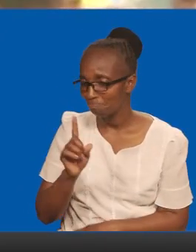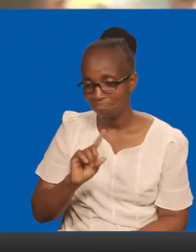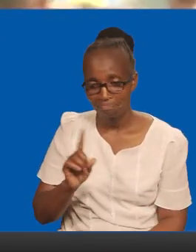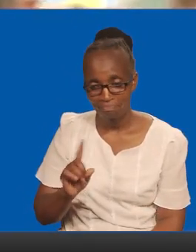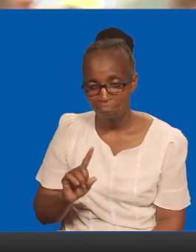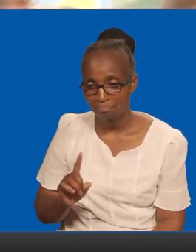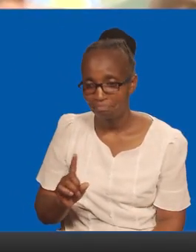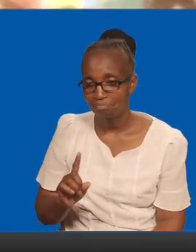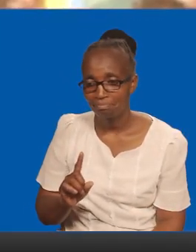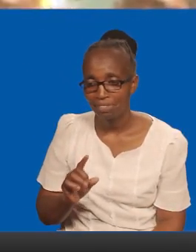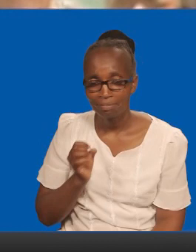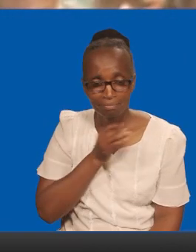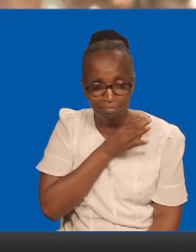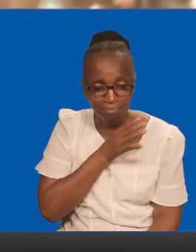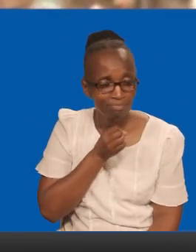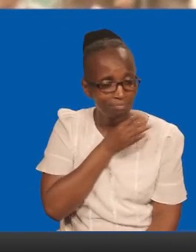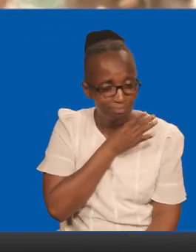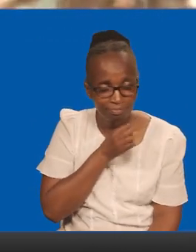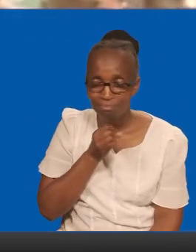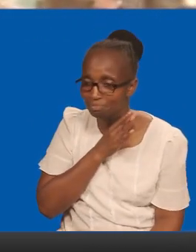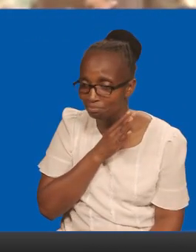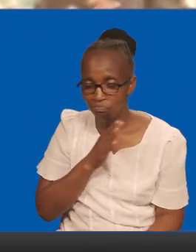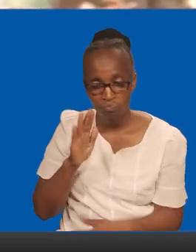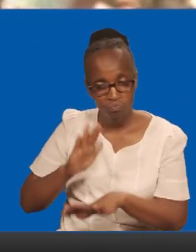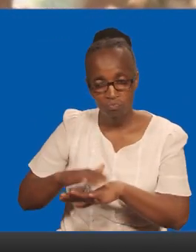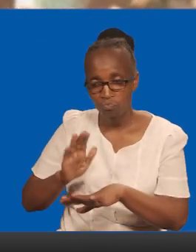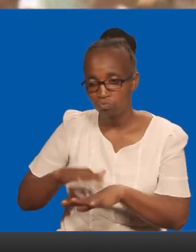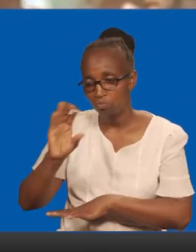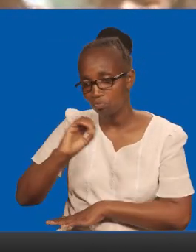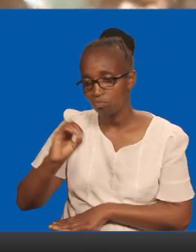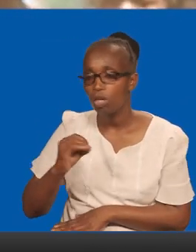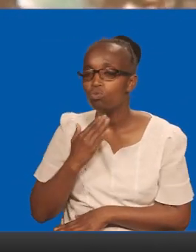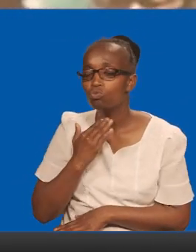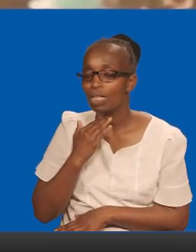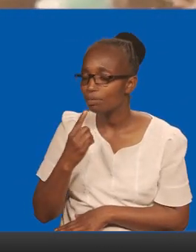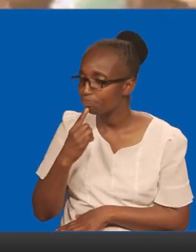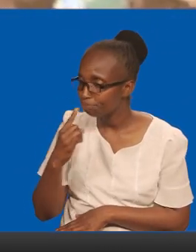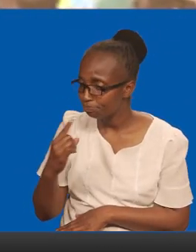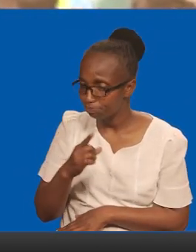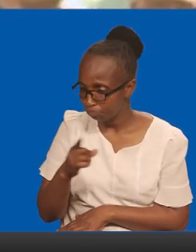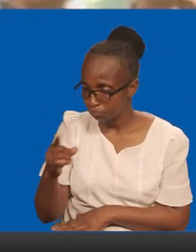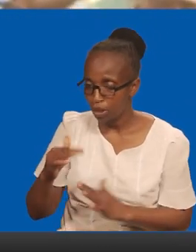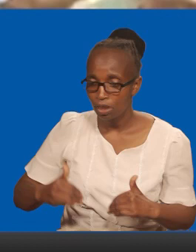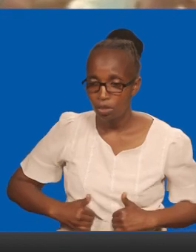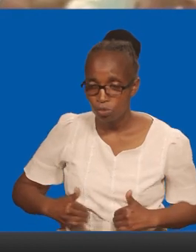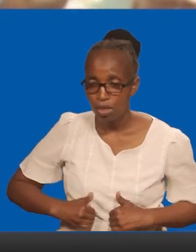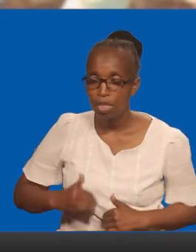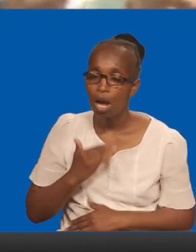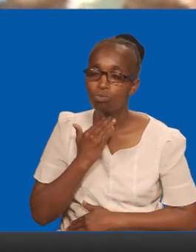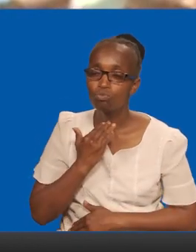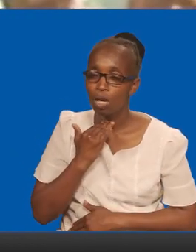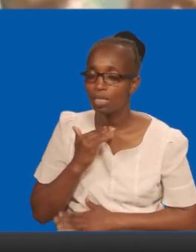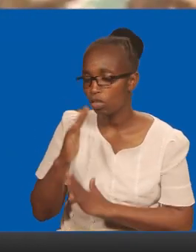sitaki. Tunaelewana? Hii siasa makelele ni siasa mbaya. Nyinyi vijana nataka